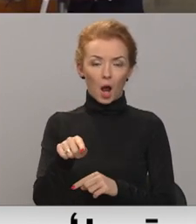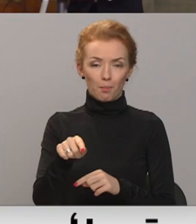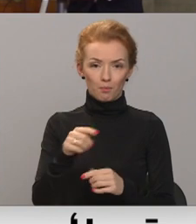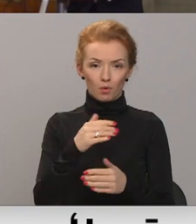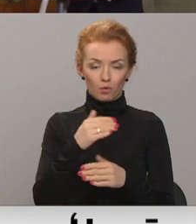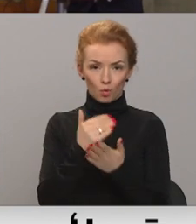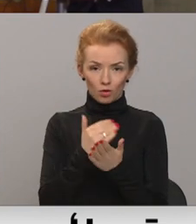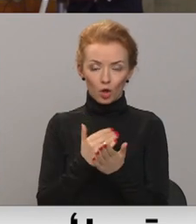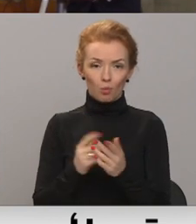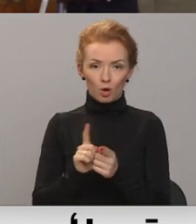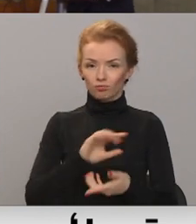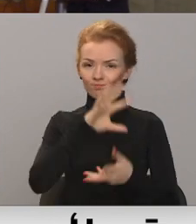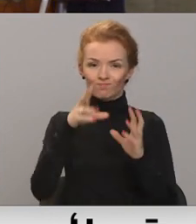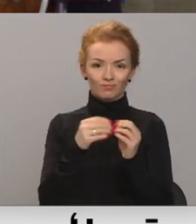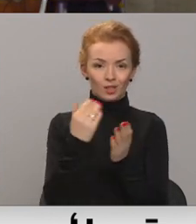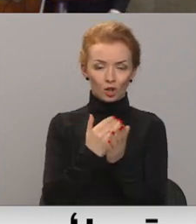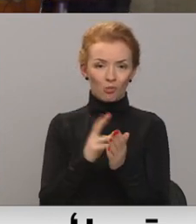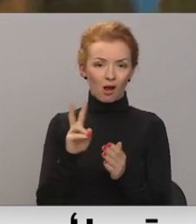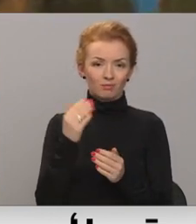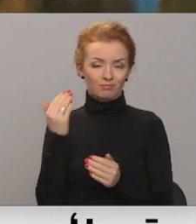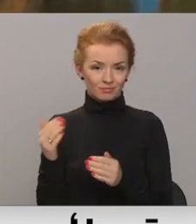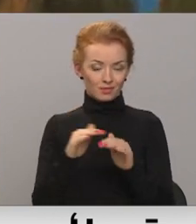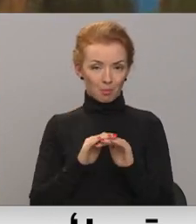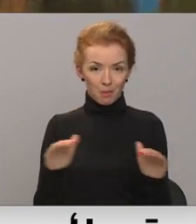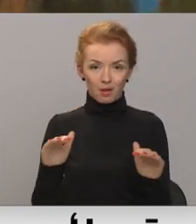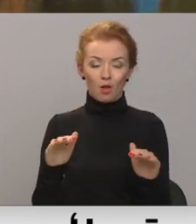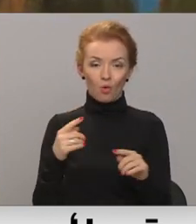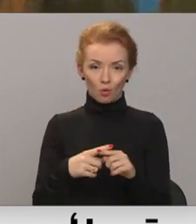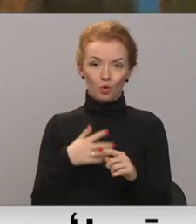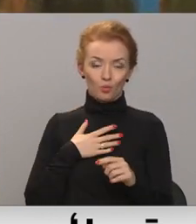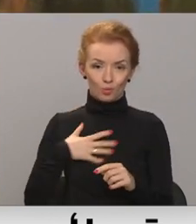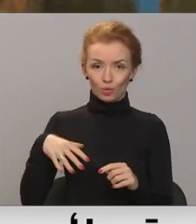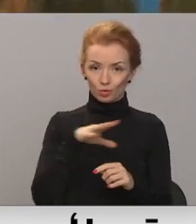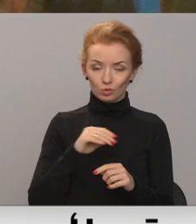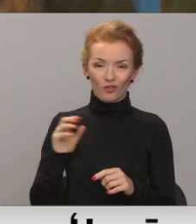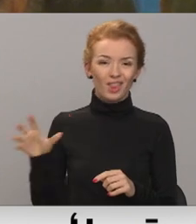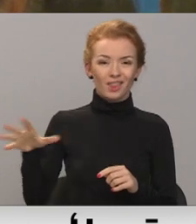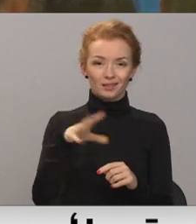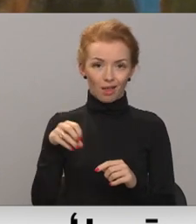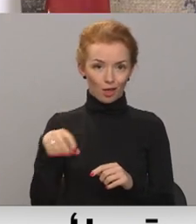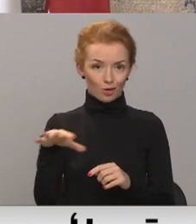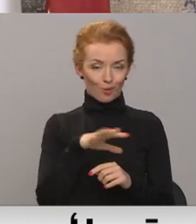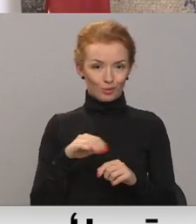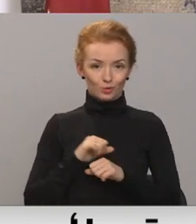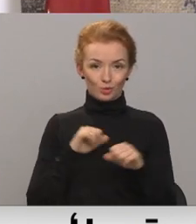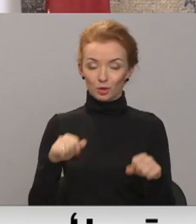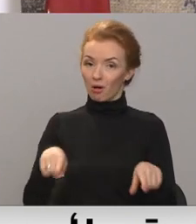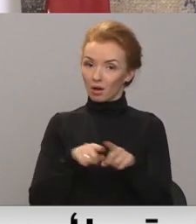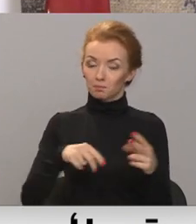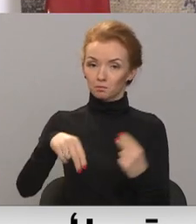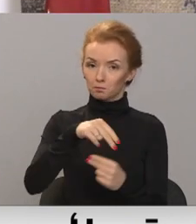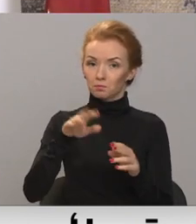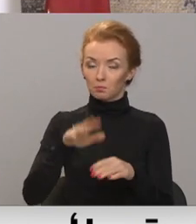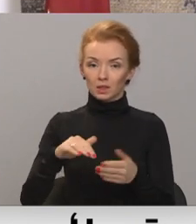kopējos formātus, institūcijas, kas veido to noteikumu pamatu, uz kā balstās mūsu un visas Eiropas drošība. Tiks spriest arī par situāciju